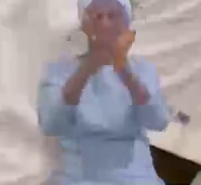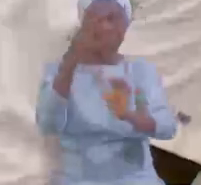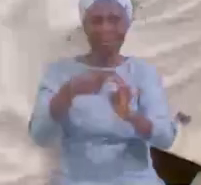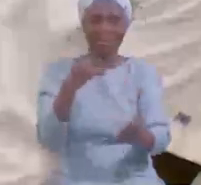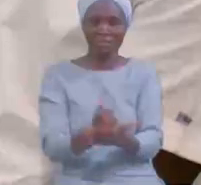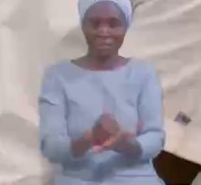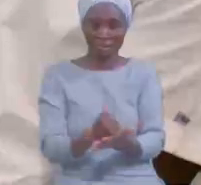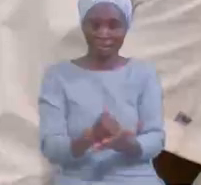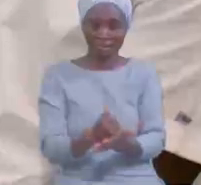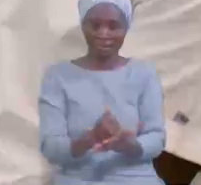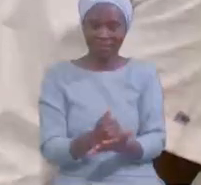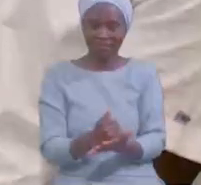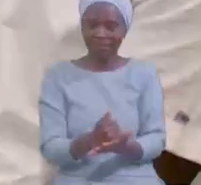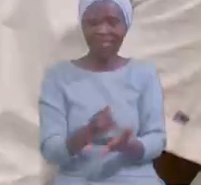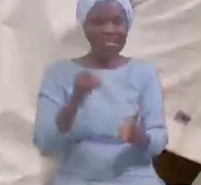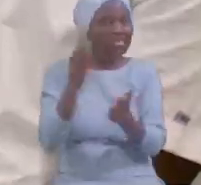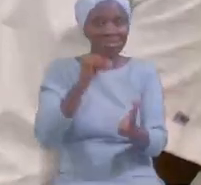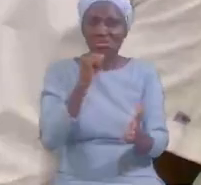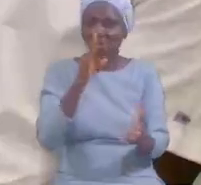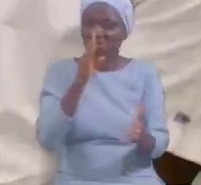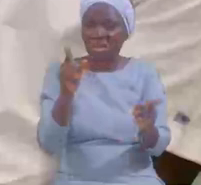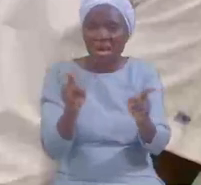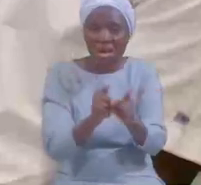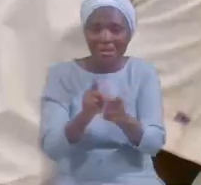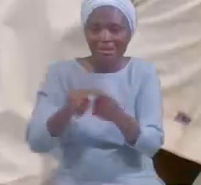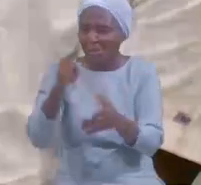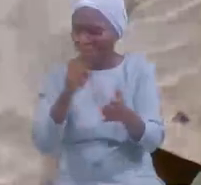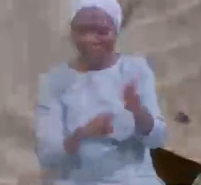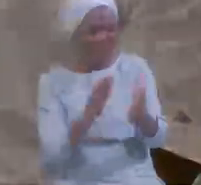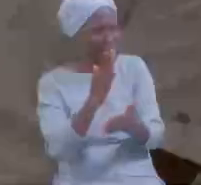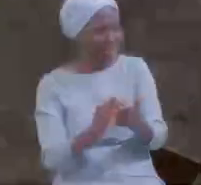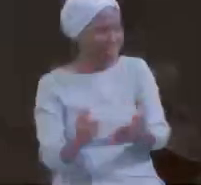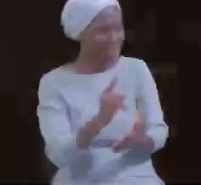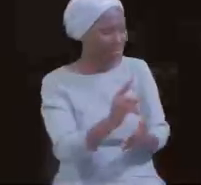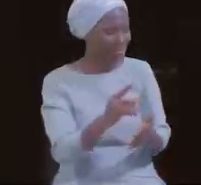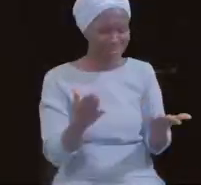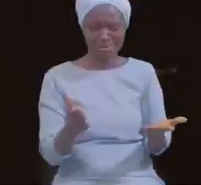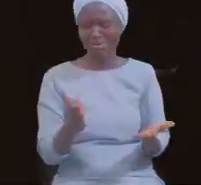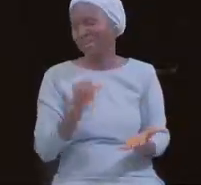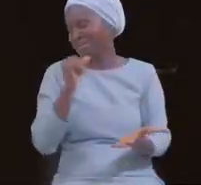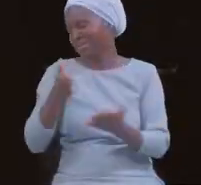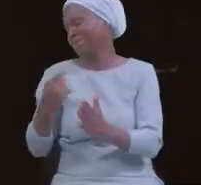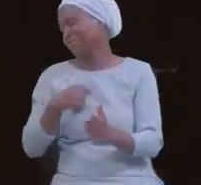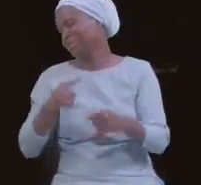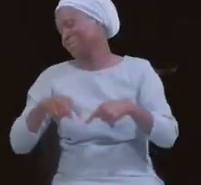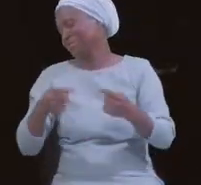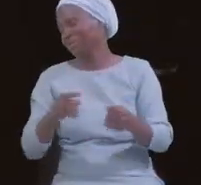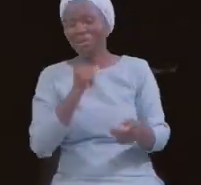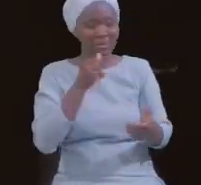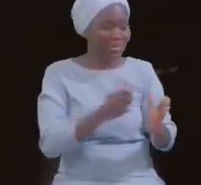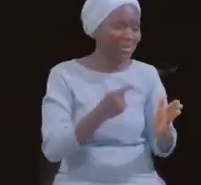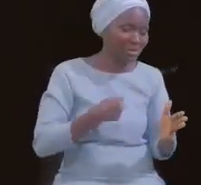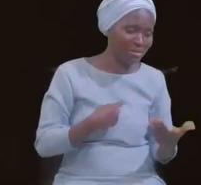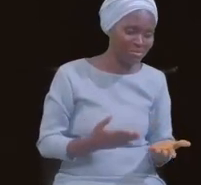Ce ne sera pas selon le projet de quelqu'un qui ne va pas me permettre d'aller au-delà de ce